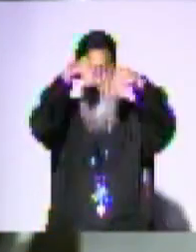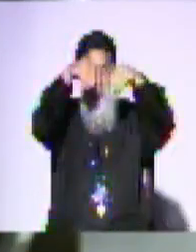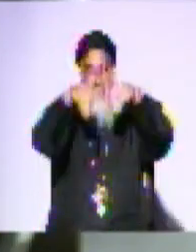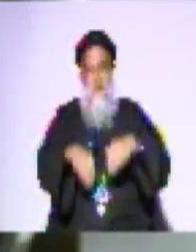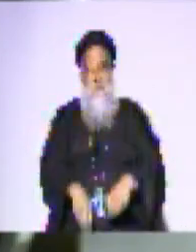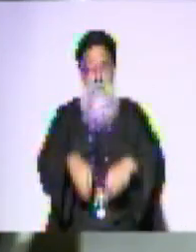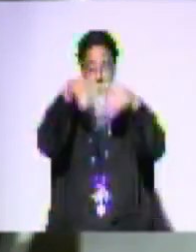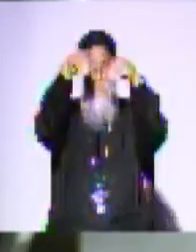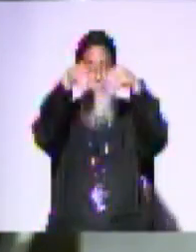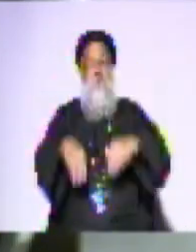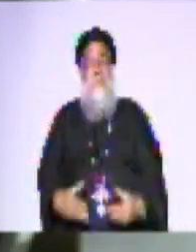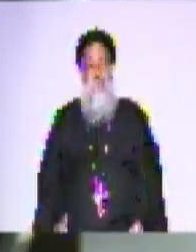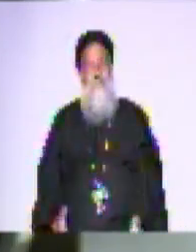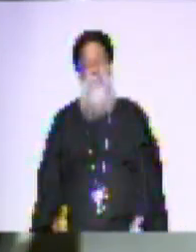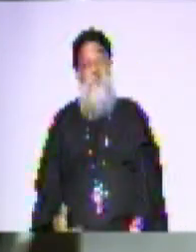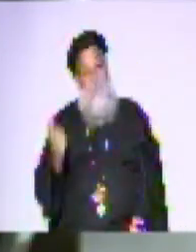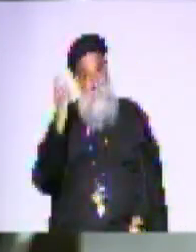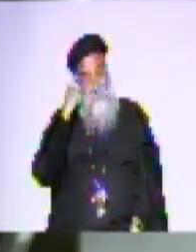المعمودية،